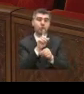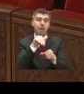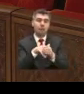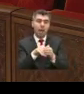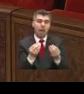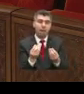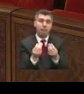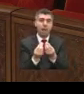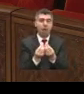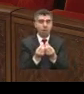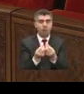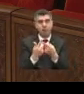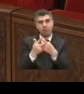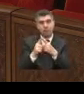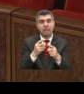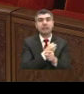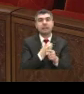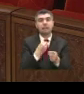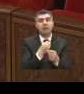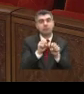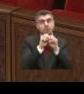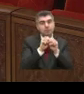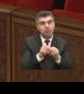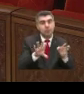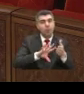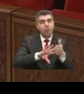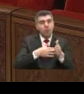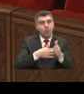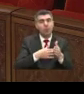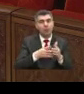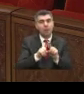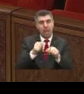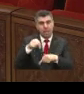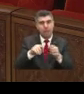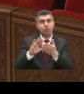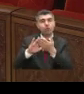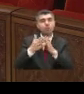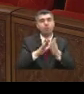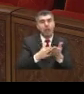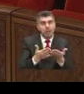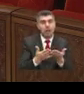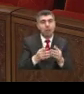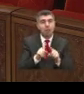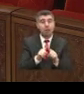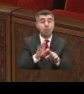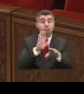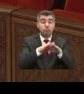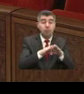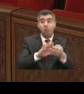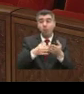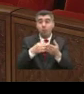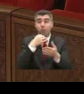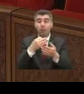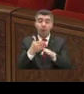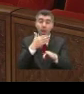الجماعتية والصحة الجماعتية اللي كيدخلوا فيها منظمات ديال المجتمع المدني، من خلال التوعية التحسيس كذلك.